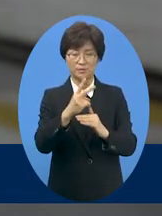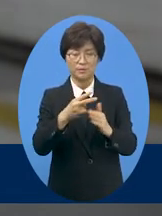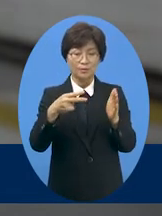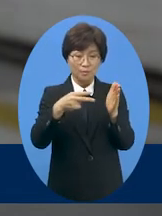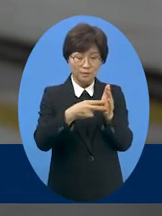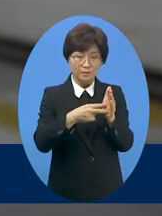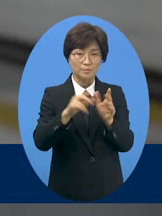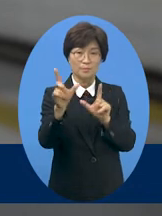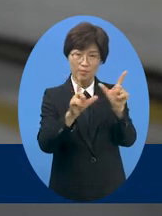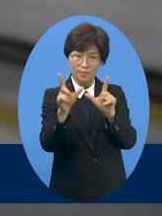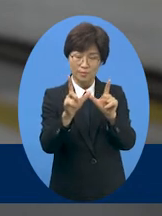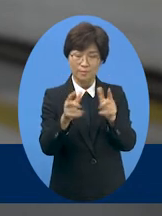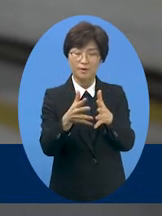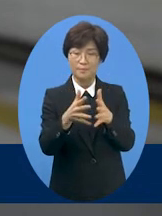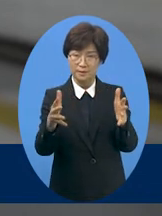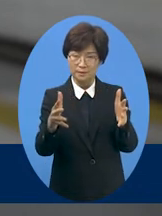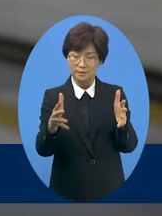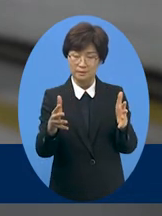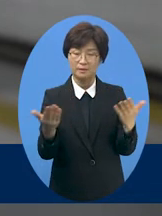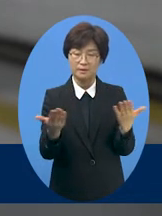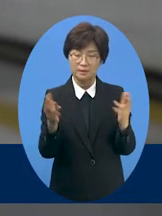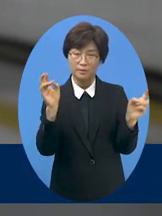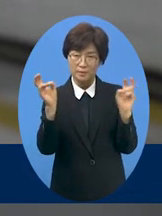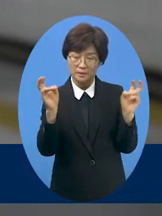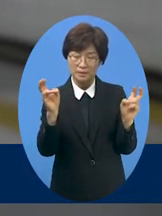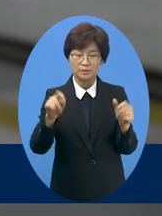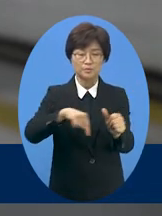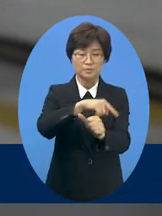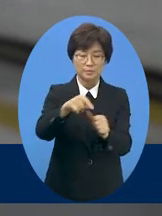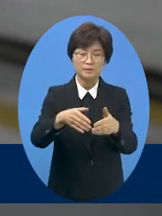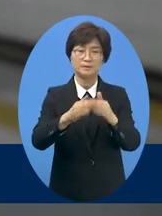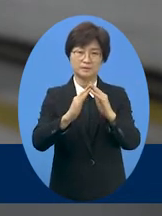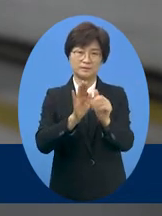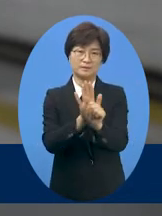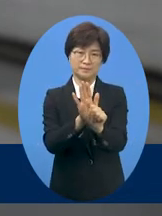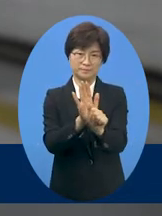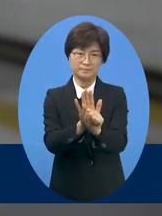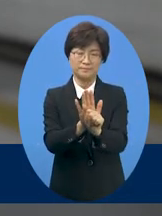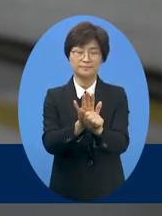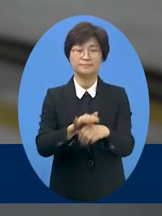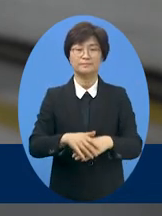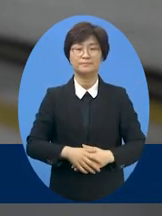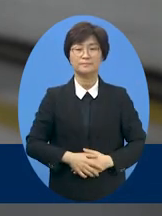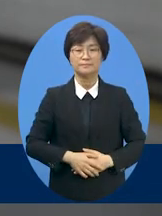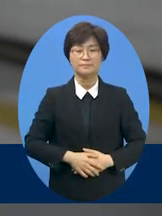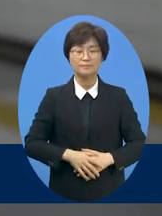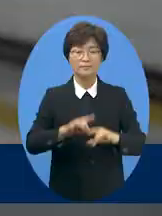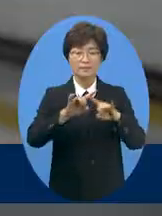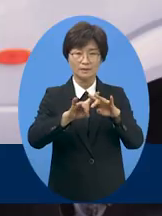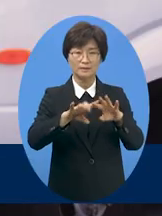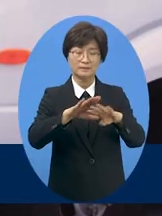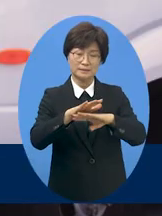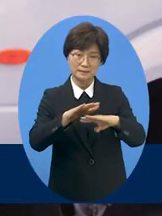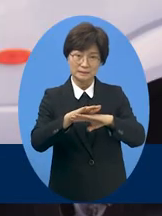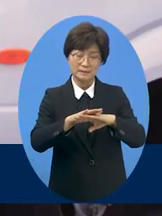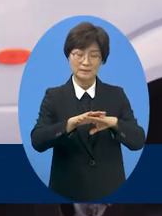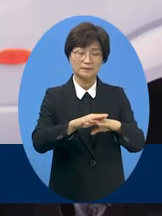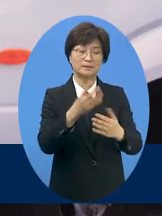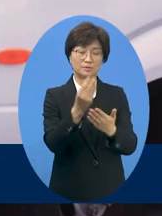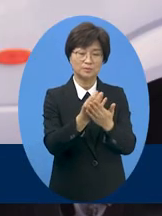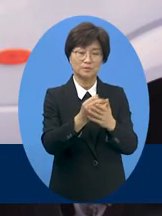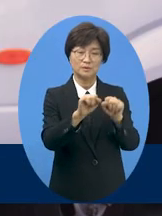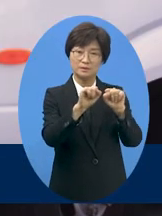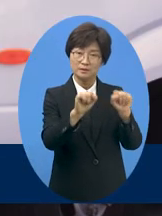지원하며 콘센트 양 충전기는 공동주택과 업무 시설을 중심으로 지원할 예정입니다 전기차